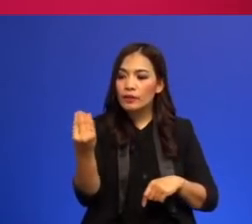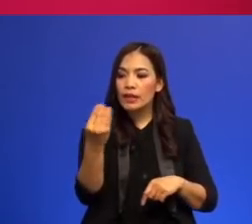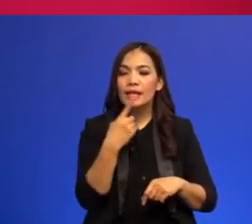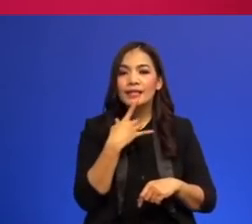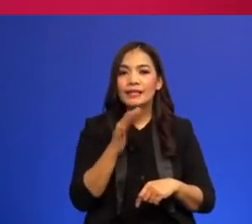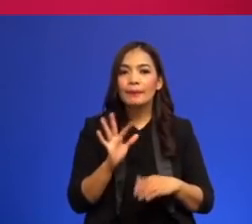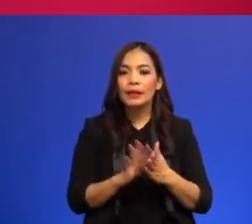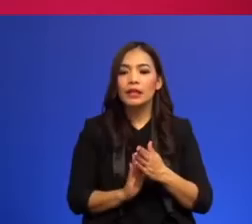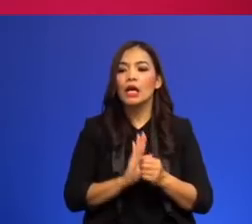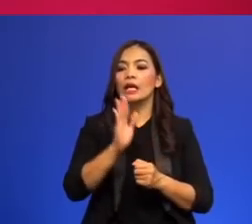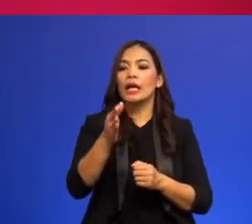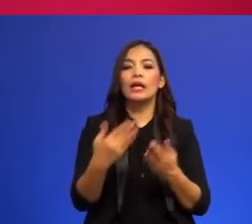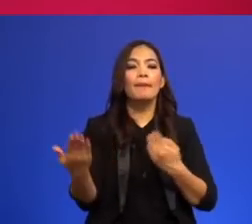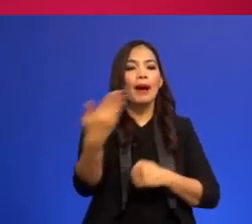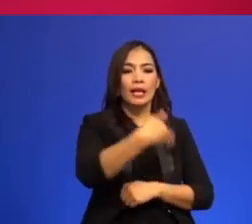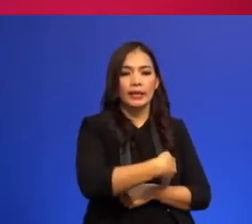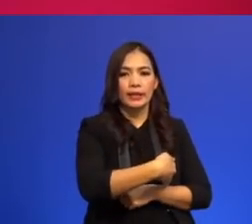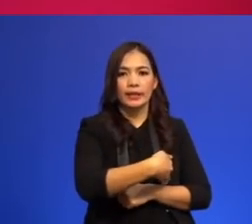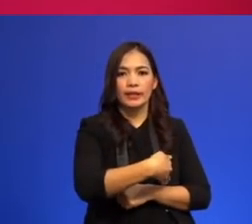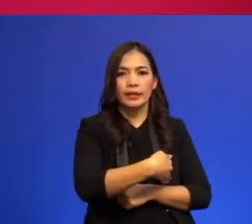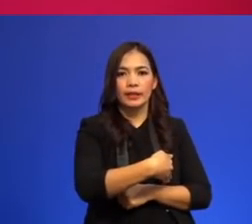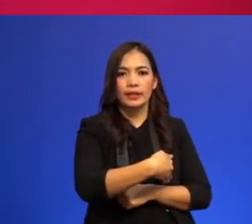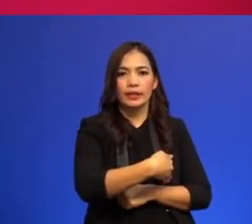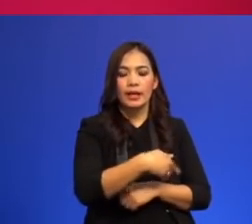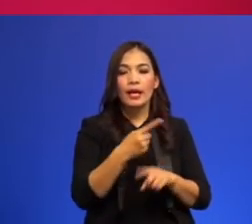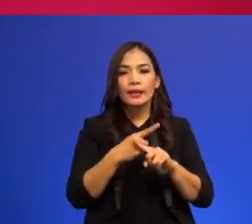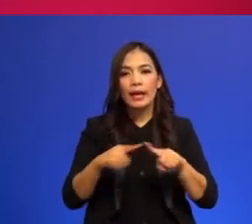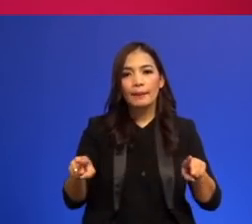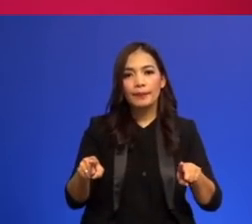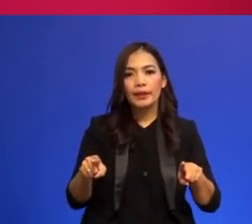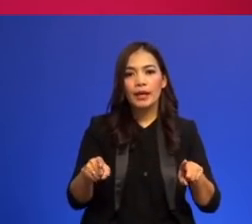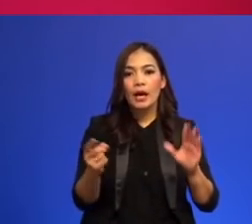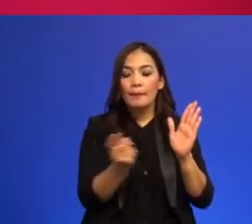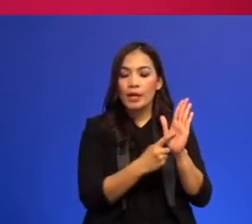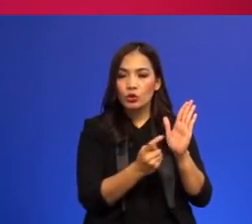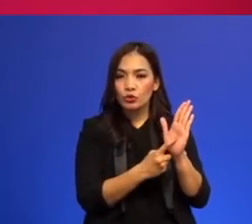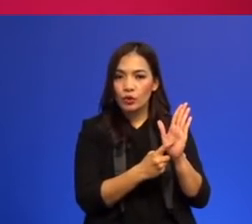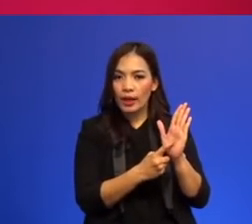kesannya datang balik lagi. Tetapi mau menunjukkan